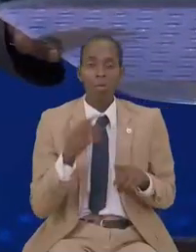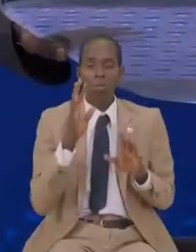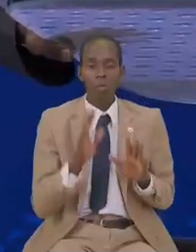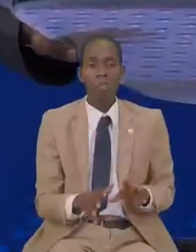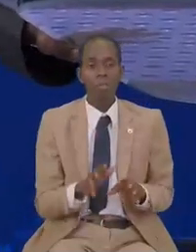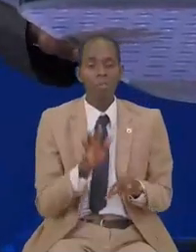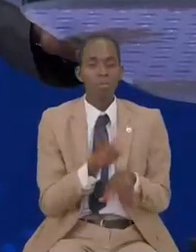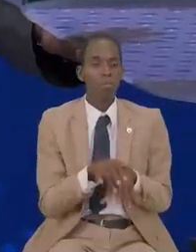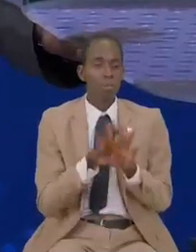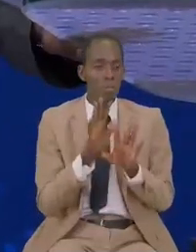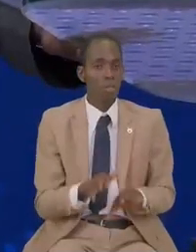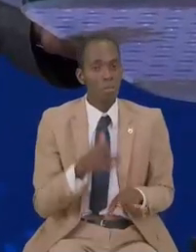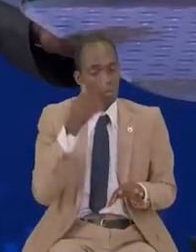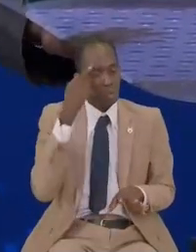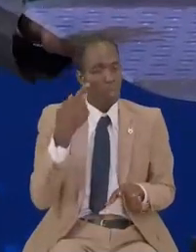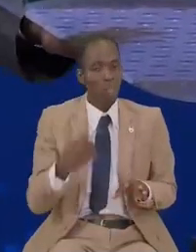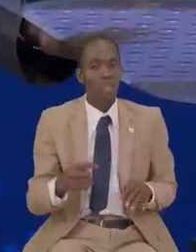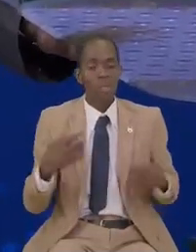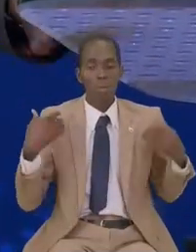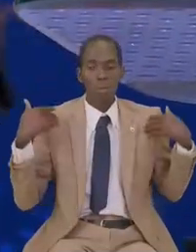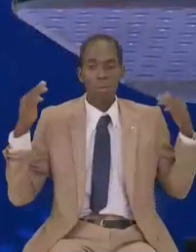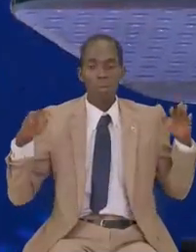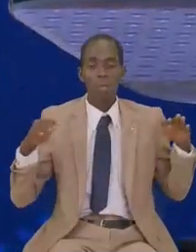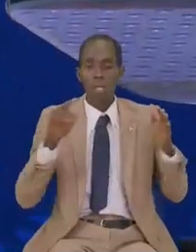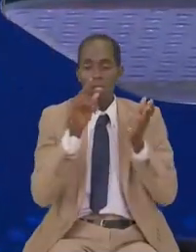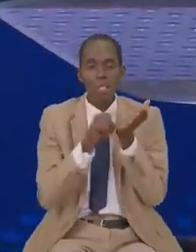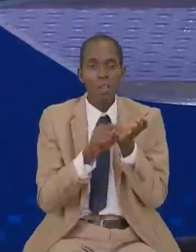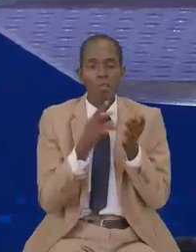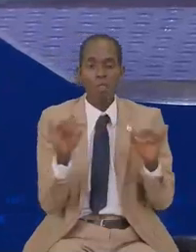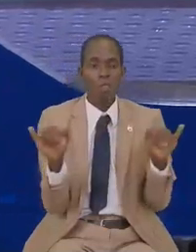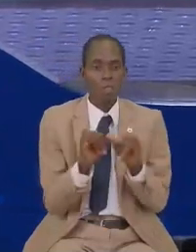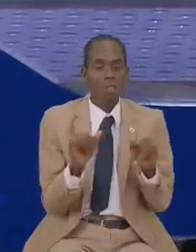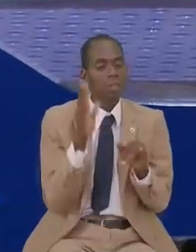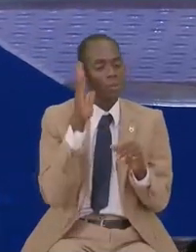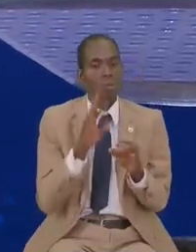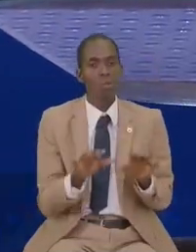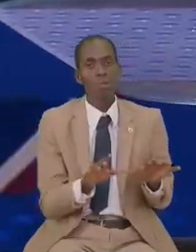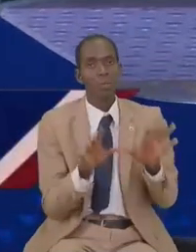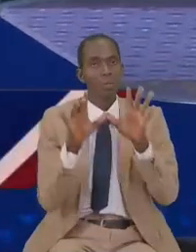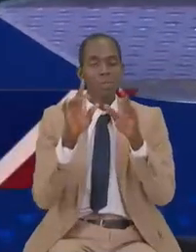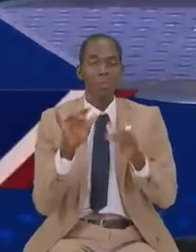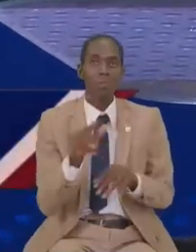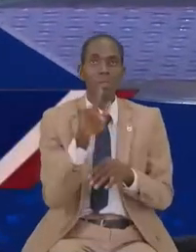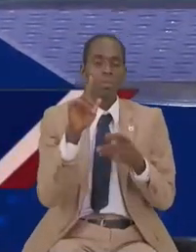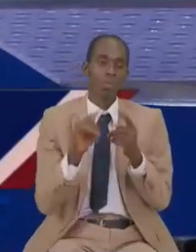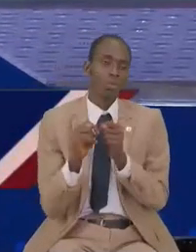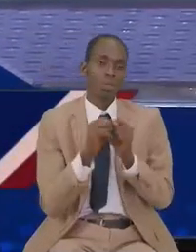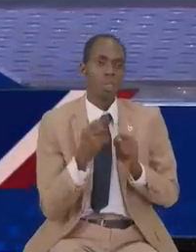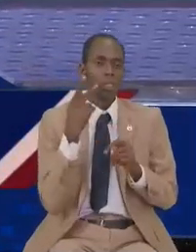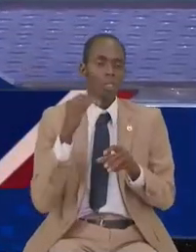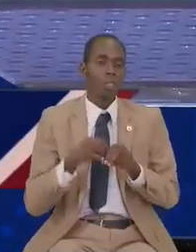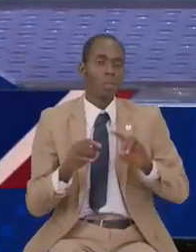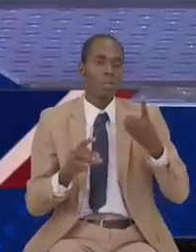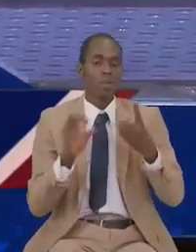Sont-ce des compromettants? Ouais, ceux qui s'assemblent se rassemblent. 1